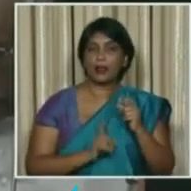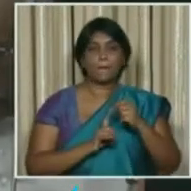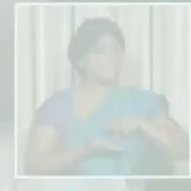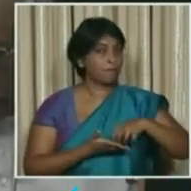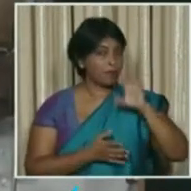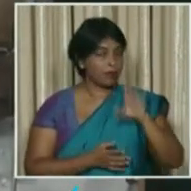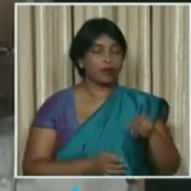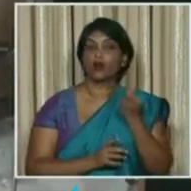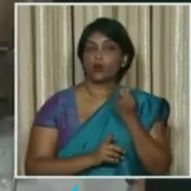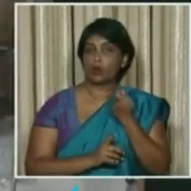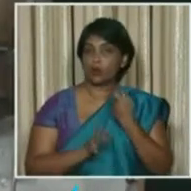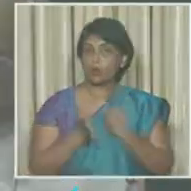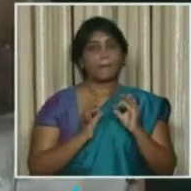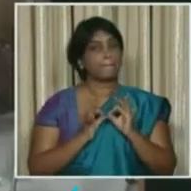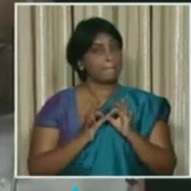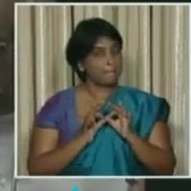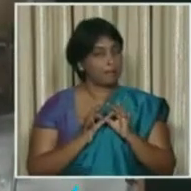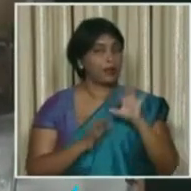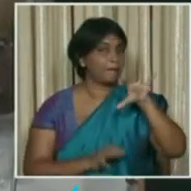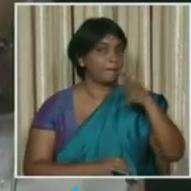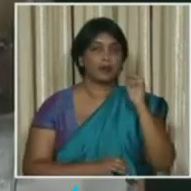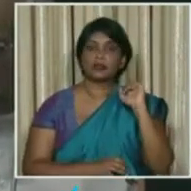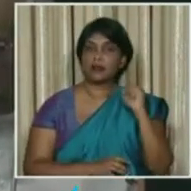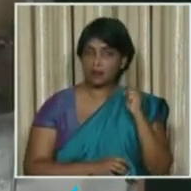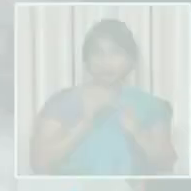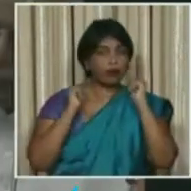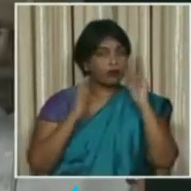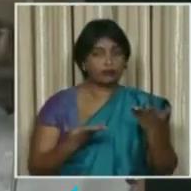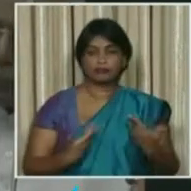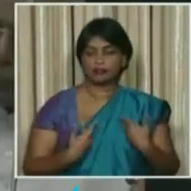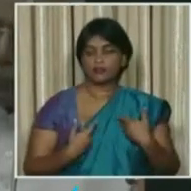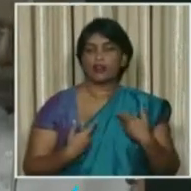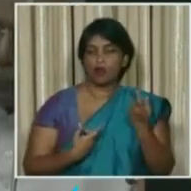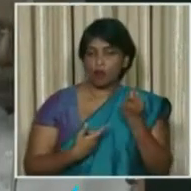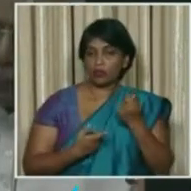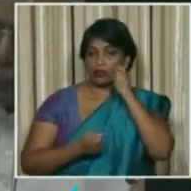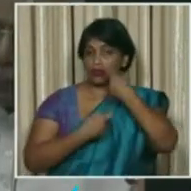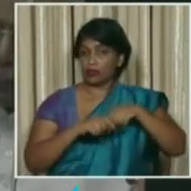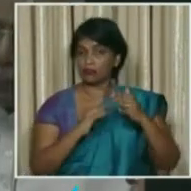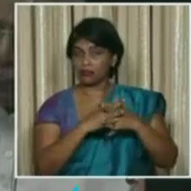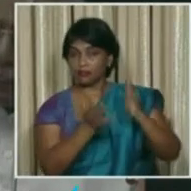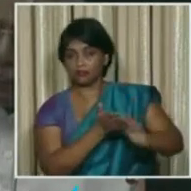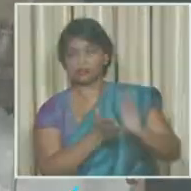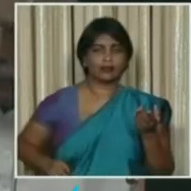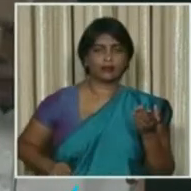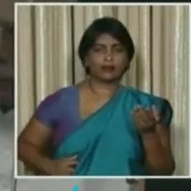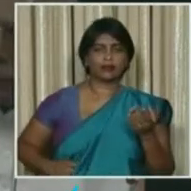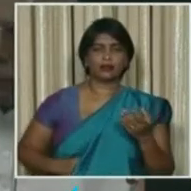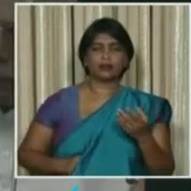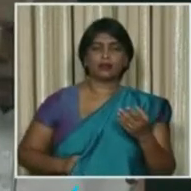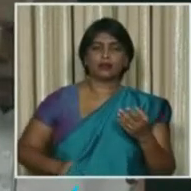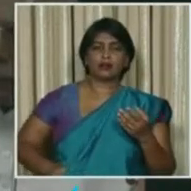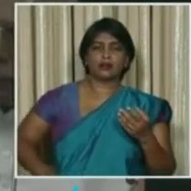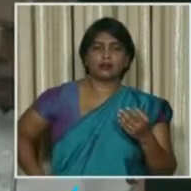සභා වෙනුවෙන් රුපියල් බිලියන 550ක් පමණ වැය කරනවා. මේ මුදල් ජනතා යහපත වෙනුවෙන් යෙදවිය තියෙනවද? පළාත්